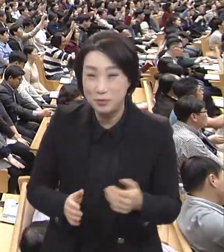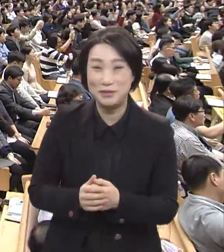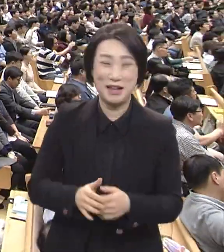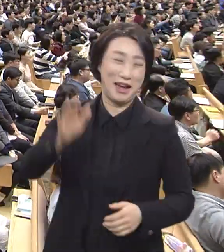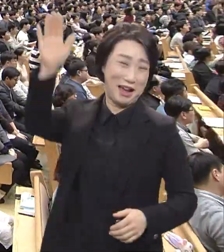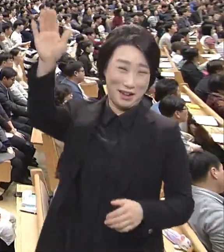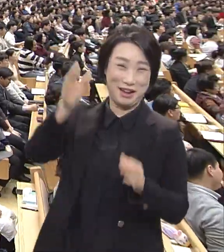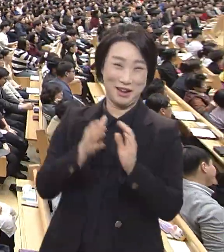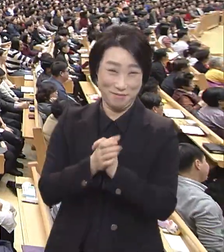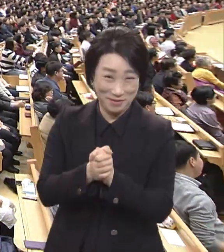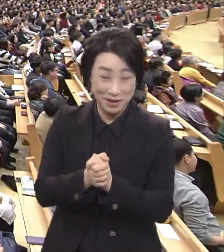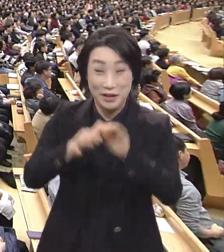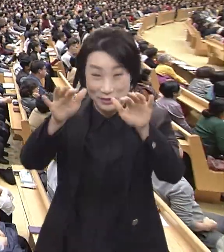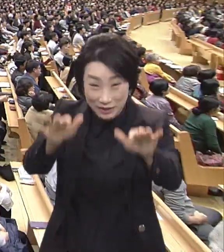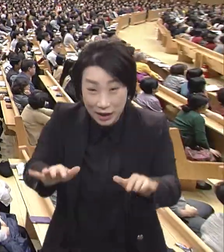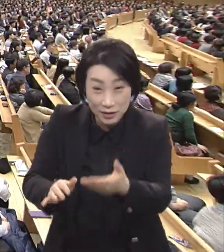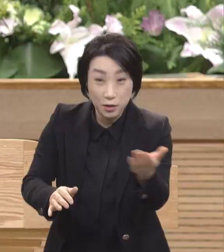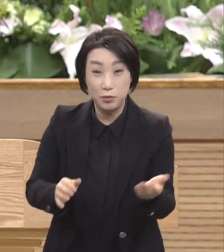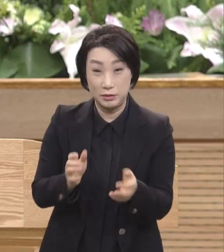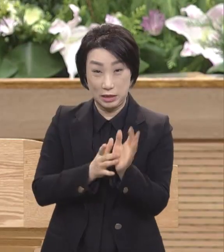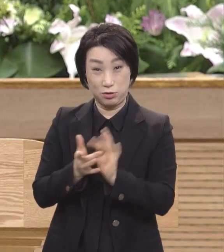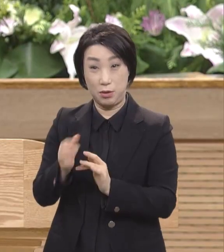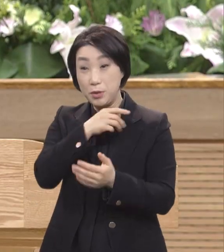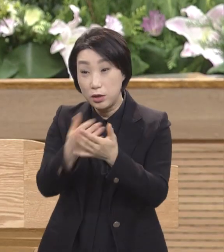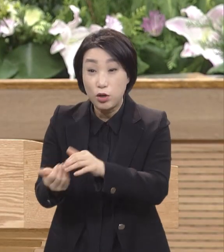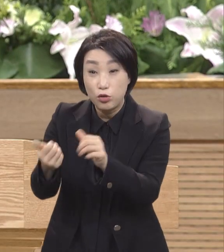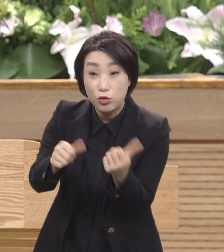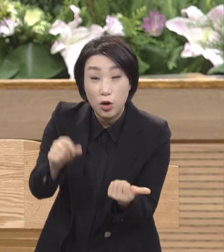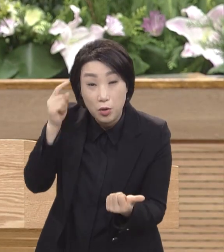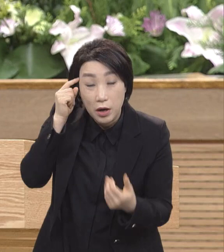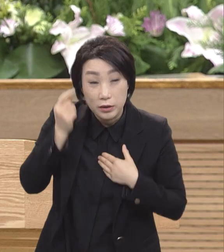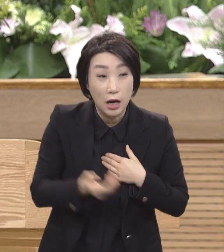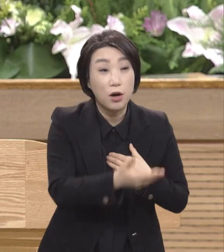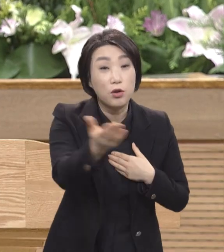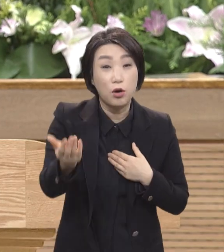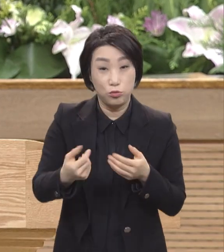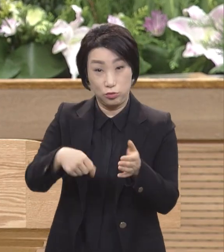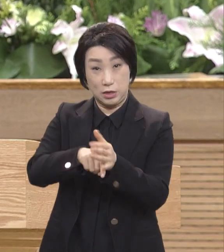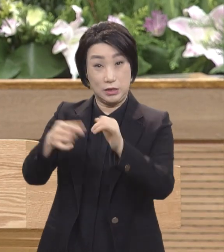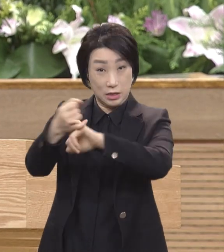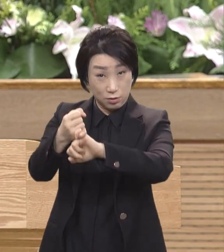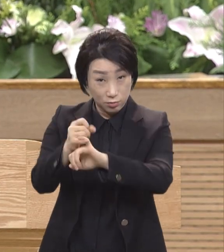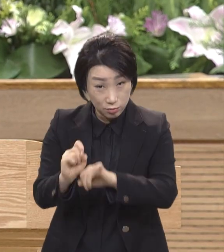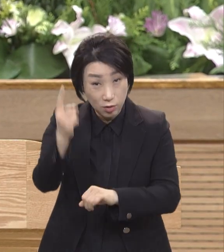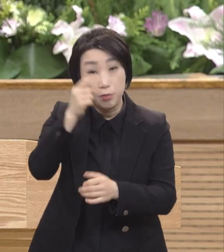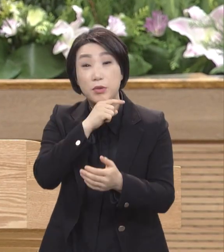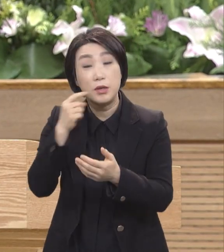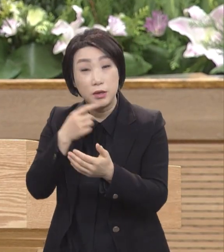천일이요. 예수님이 피 흘린 것은 우리를 향한 약속 때문에 흘린 거예요.